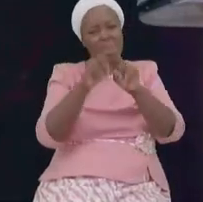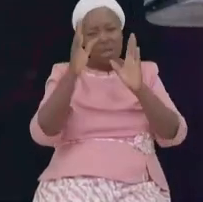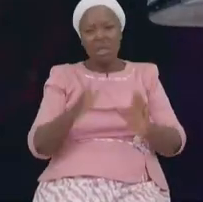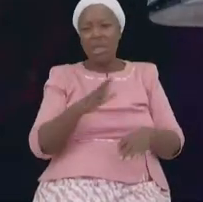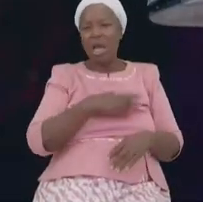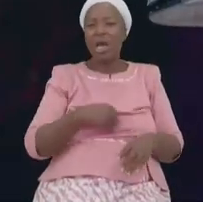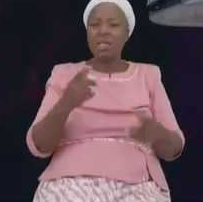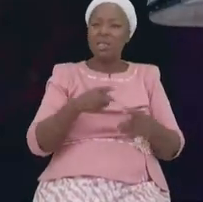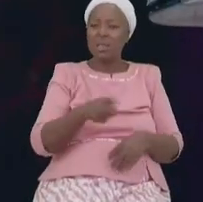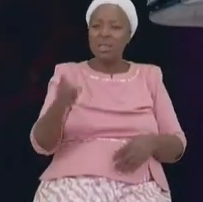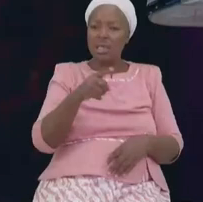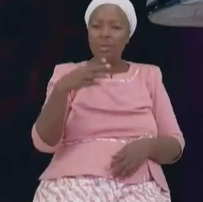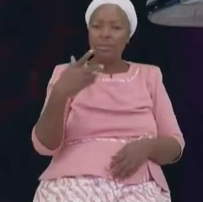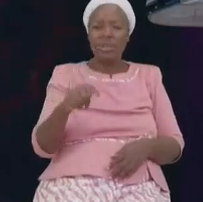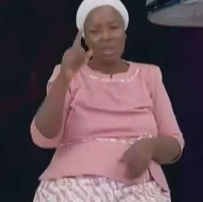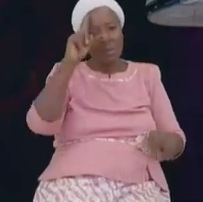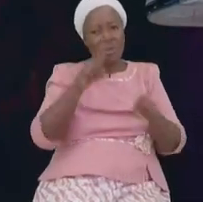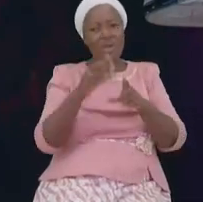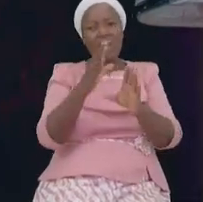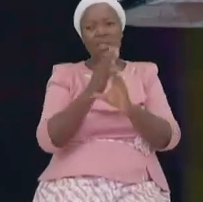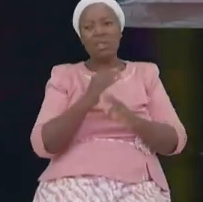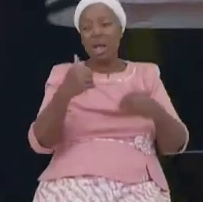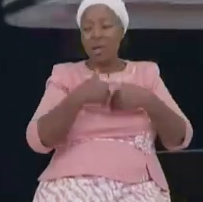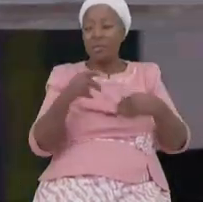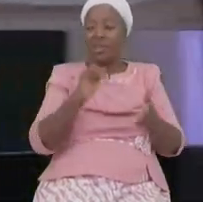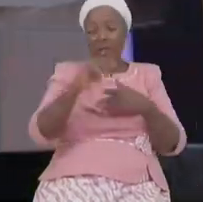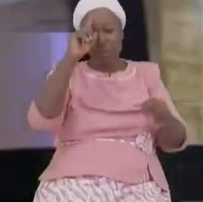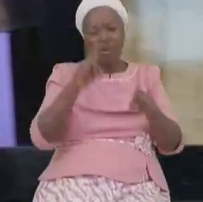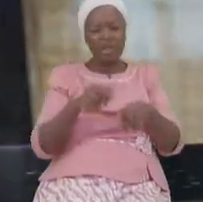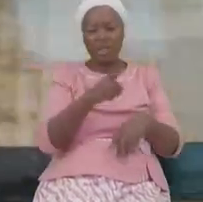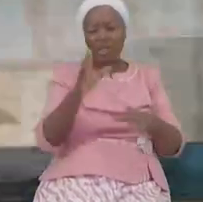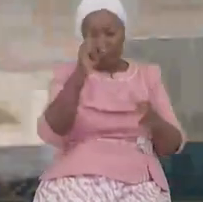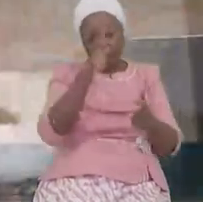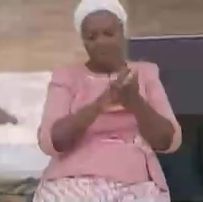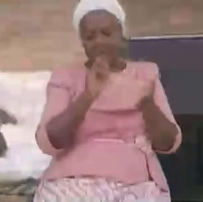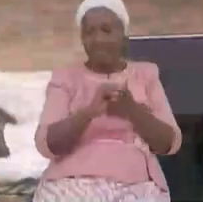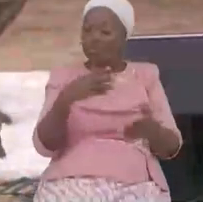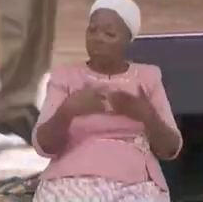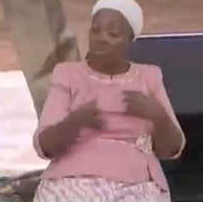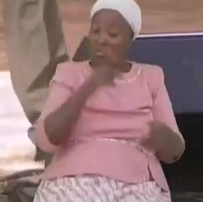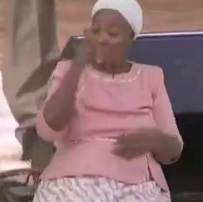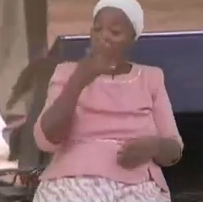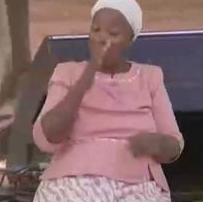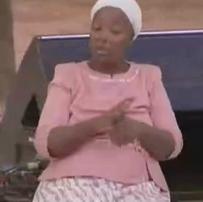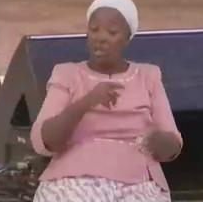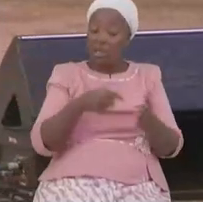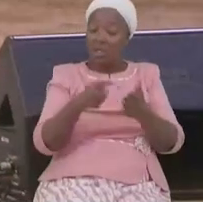qui entrent dans l'alliance. Ils croient. Bon, même si Dieu a promis ceci ou Dieu a promis cela,